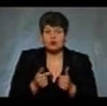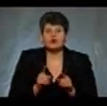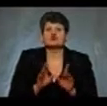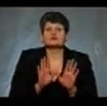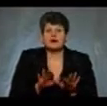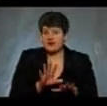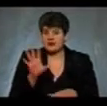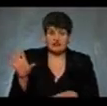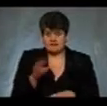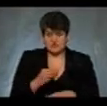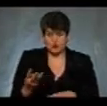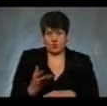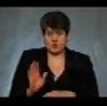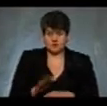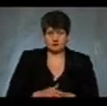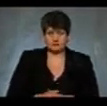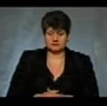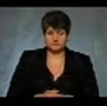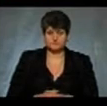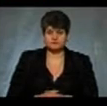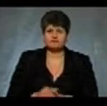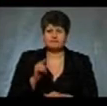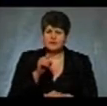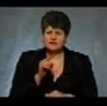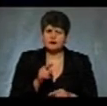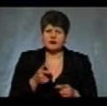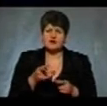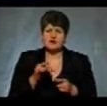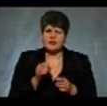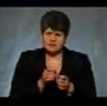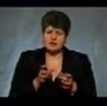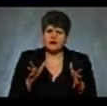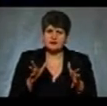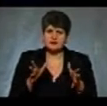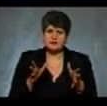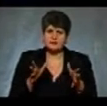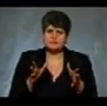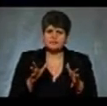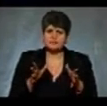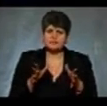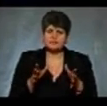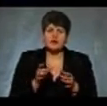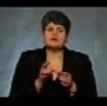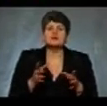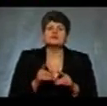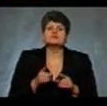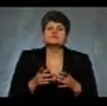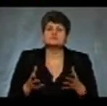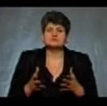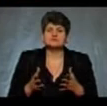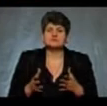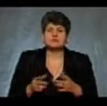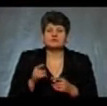один, а не всі троє. Така граната вибухає внаслідок чого?